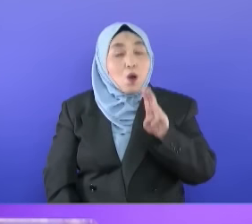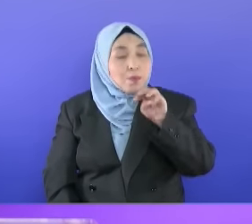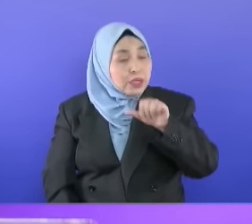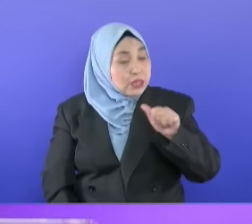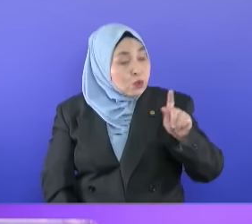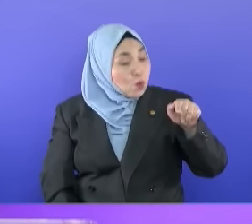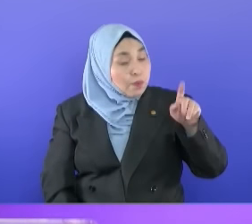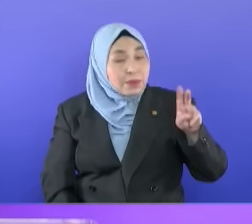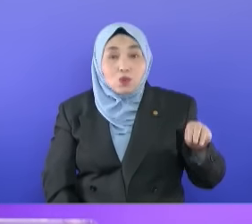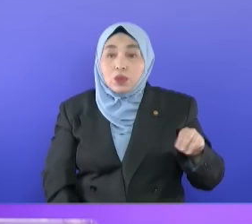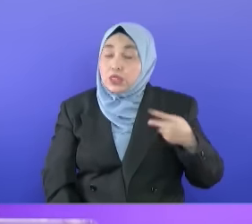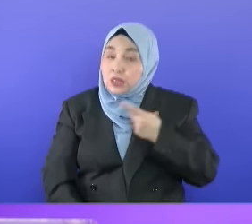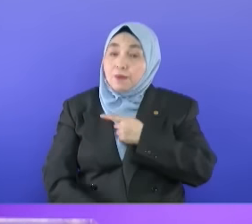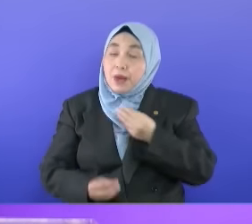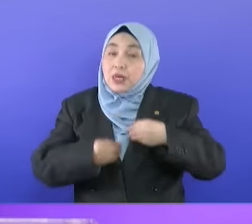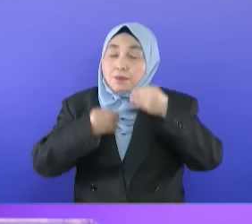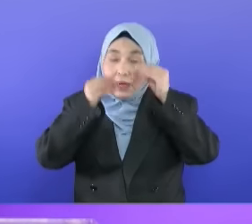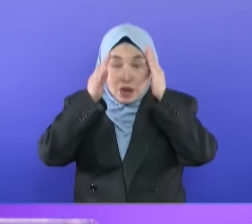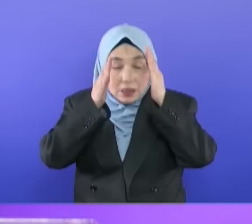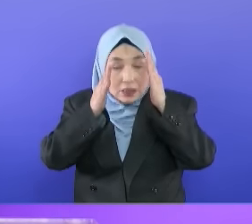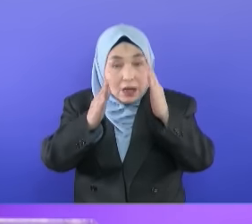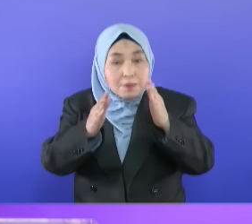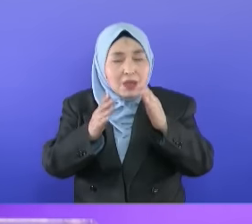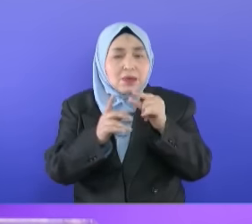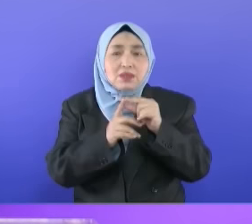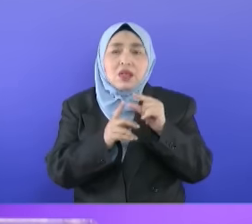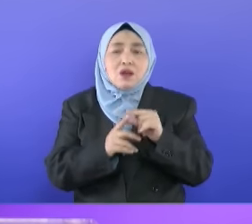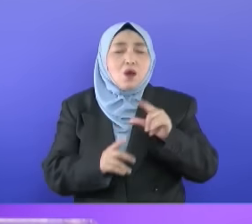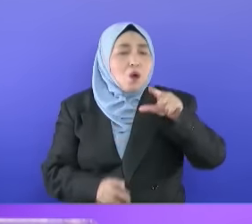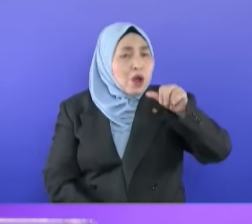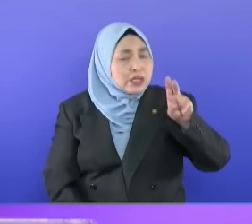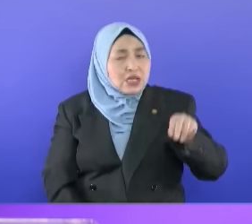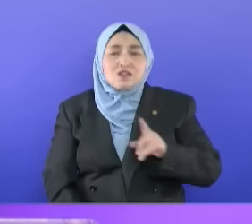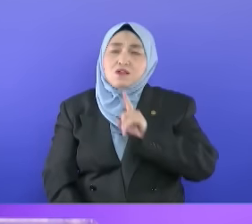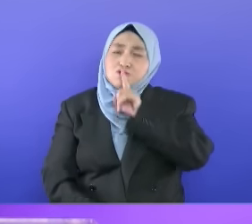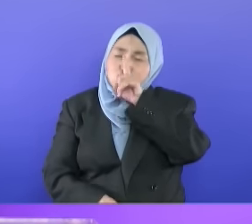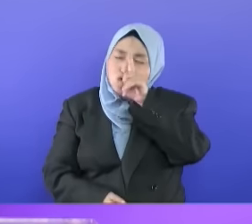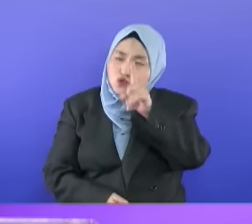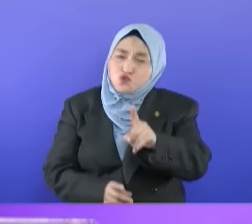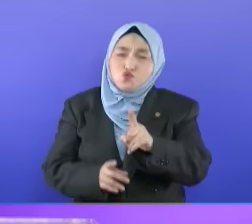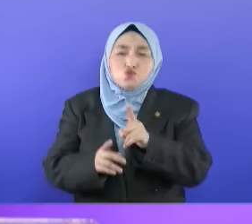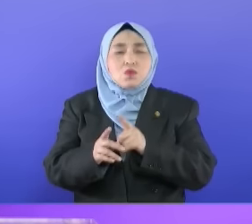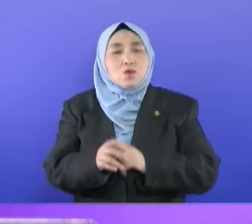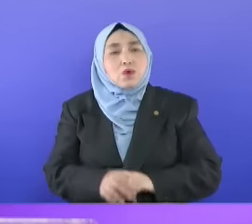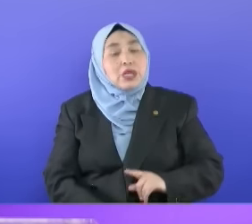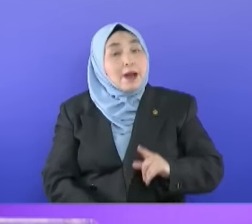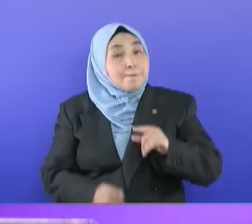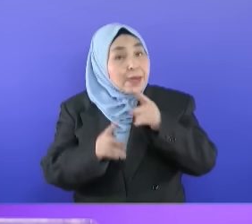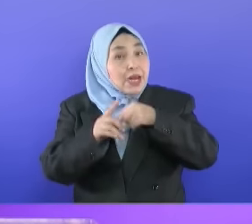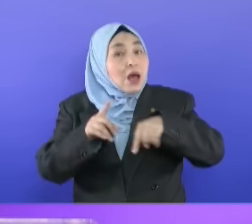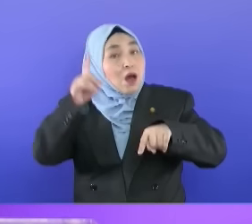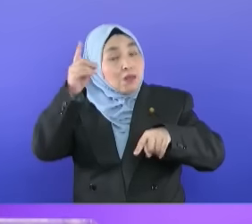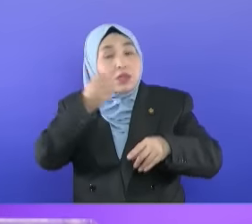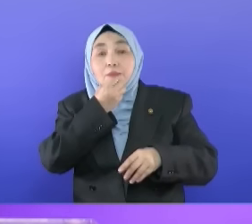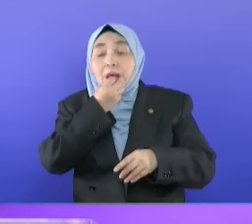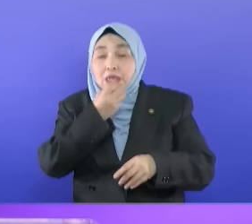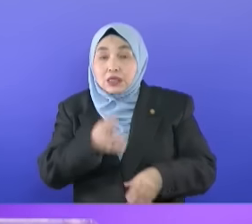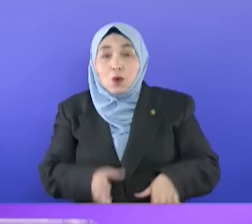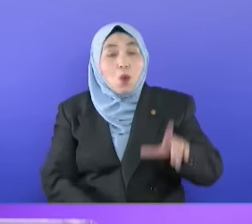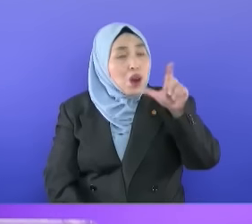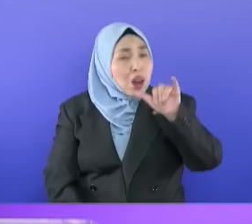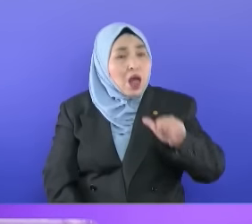Mari kita beri perhatian ya kepada ayat ini maksudnya sesungguhnya ya bila Allah menggunakan kata ataupun